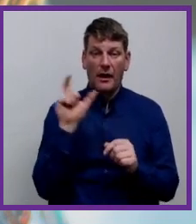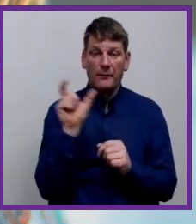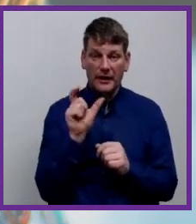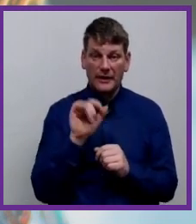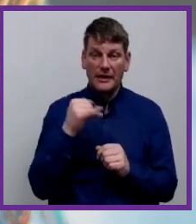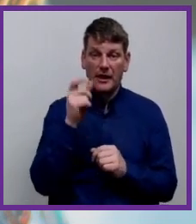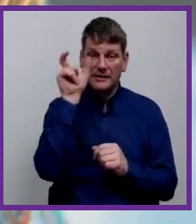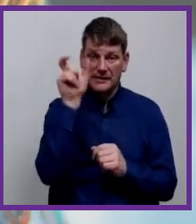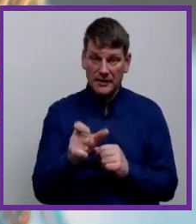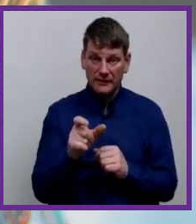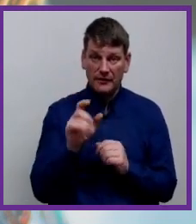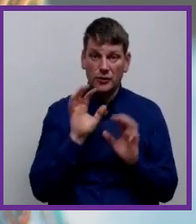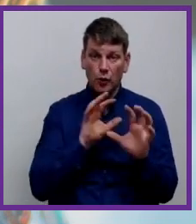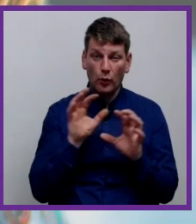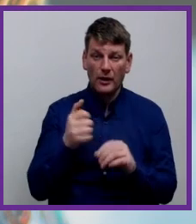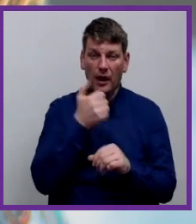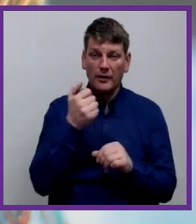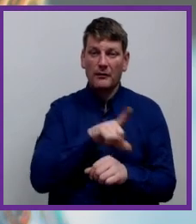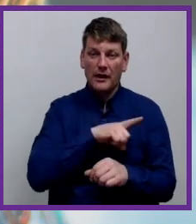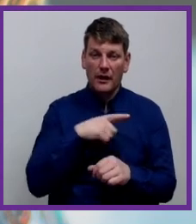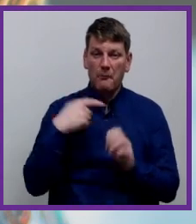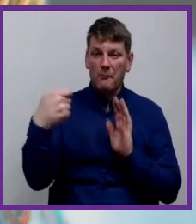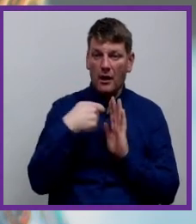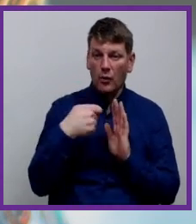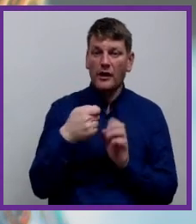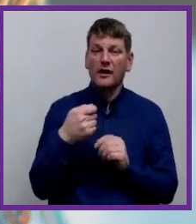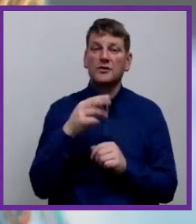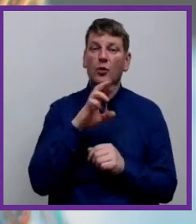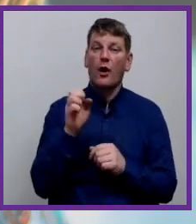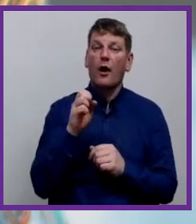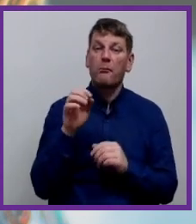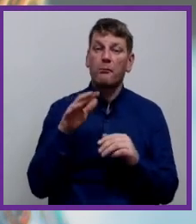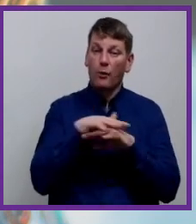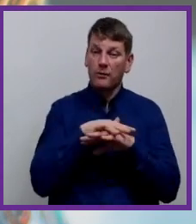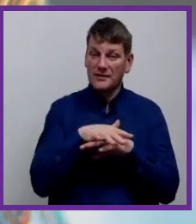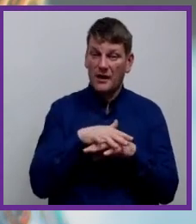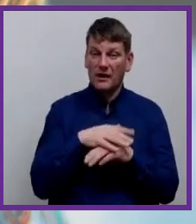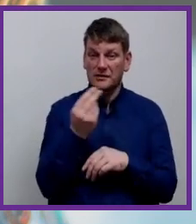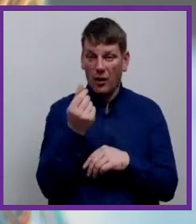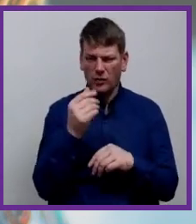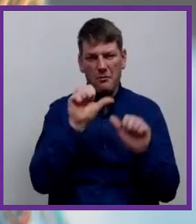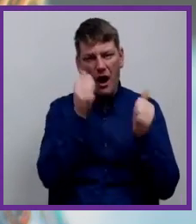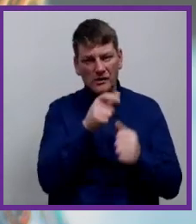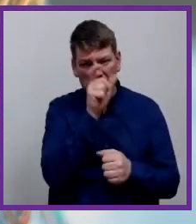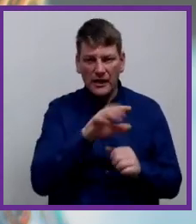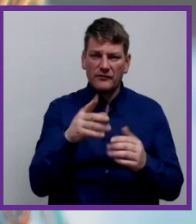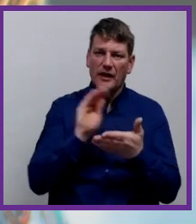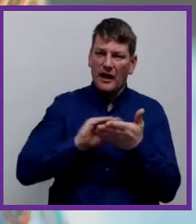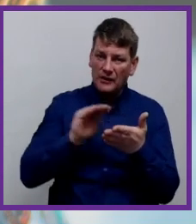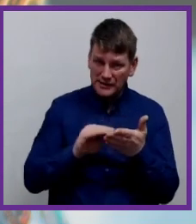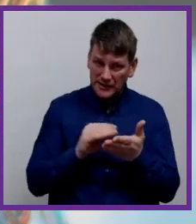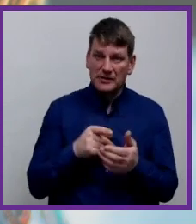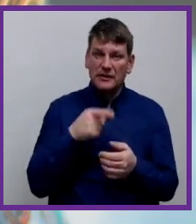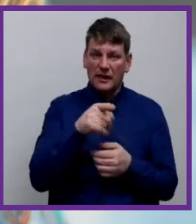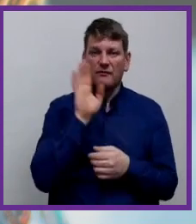ja cilvēks rūpīgi gadiem ilgi barojas no publiskās naudas, nu, mākslinieks vai vienalga rakstinieks vai kas, un tā viņam